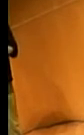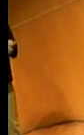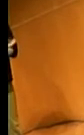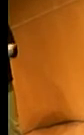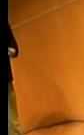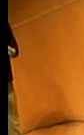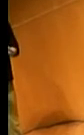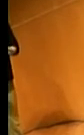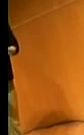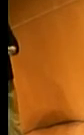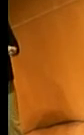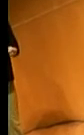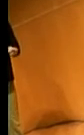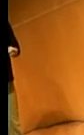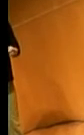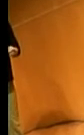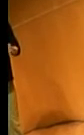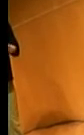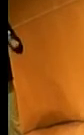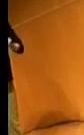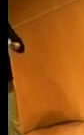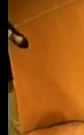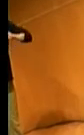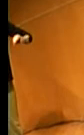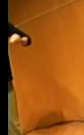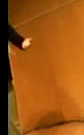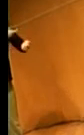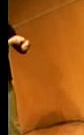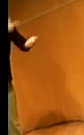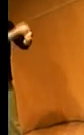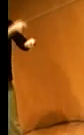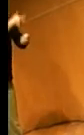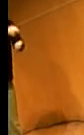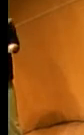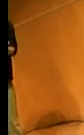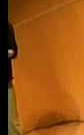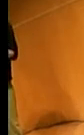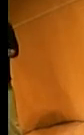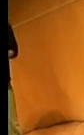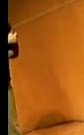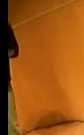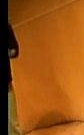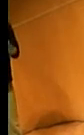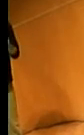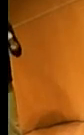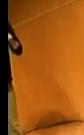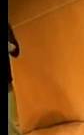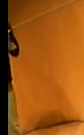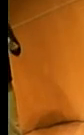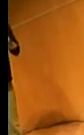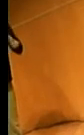pour lesquels il faut bien personnaliser l'enseignement. Ensuite, il se passe quand même dans la réalité